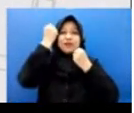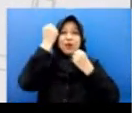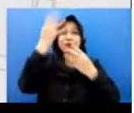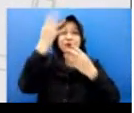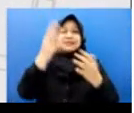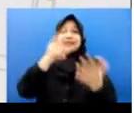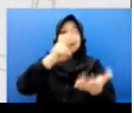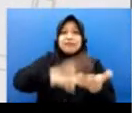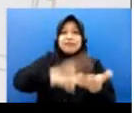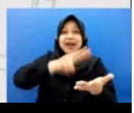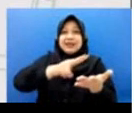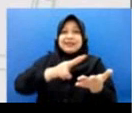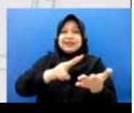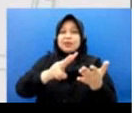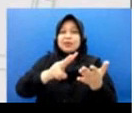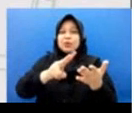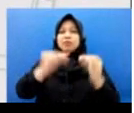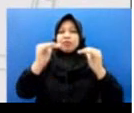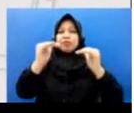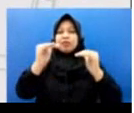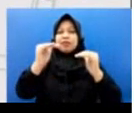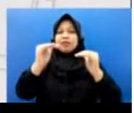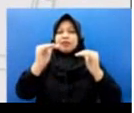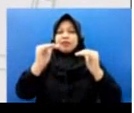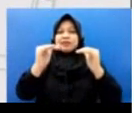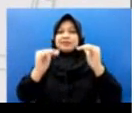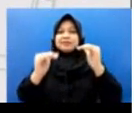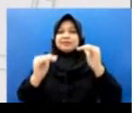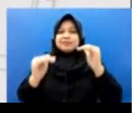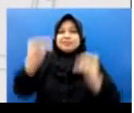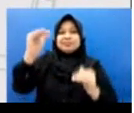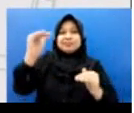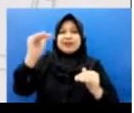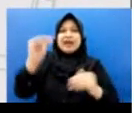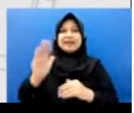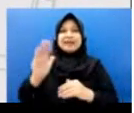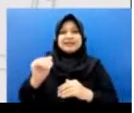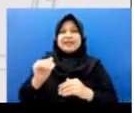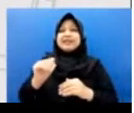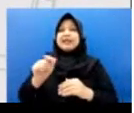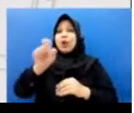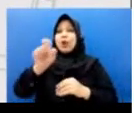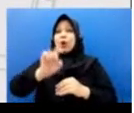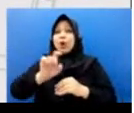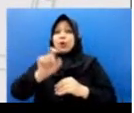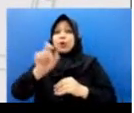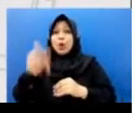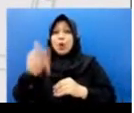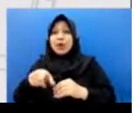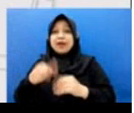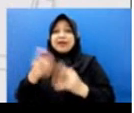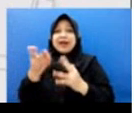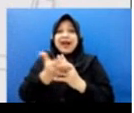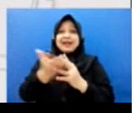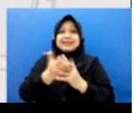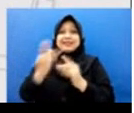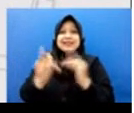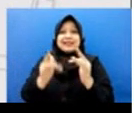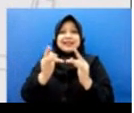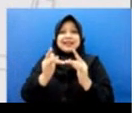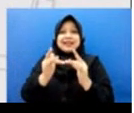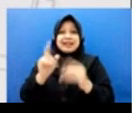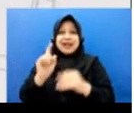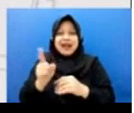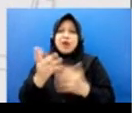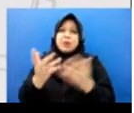sehingga seseorang yang punya akses ke internet, misalnya dia adalah sebagai audiens, sebagai pemirsa,